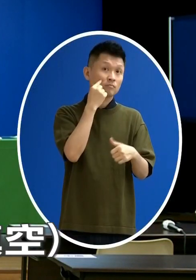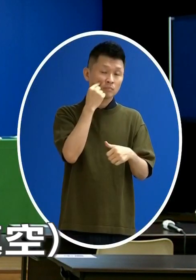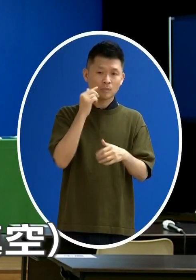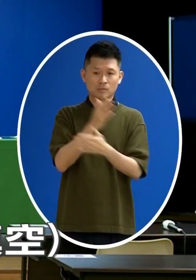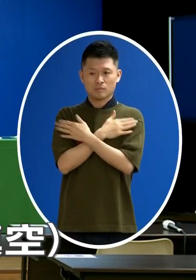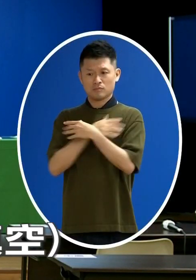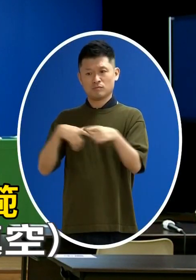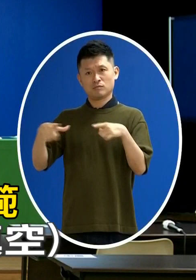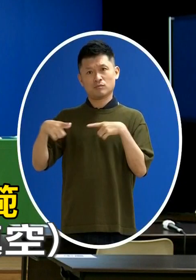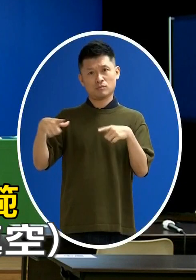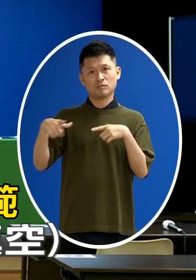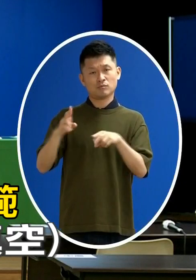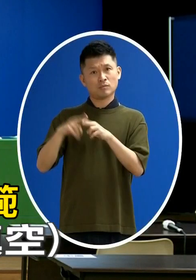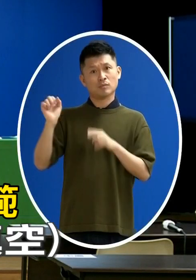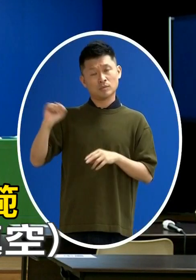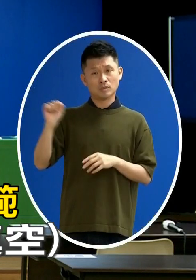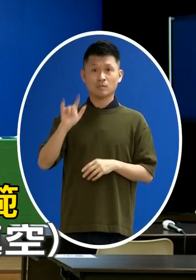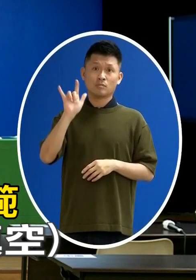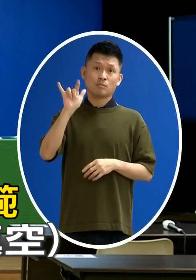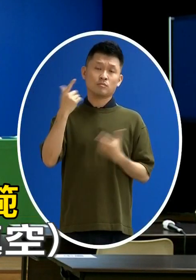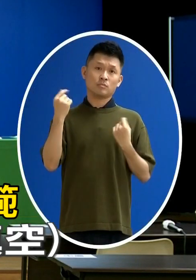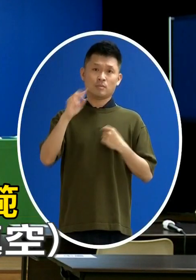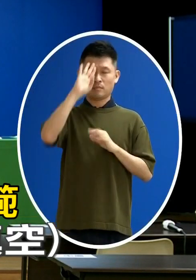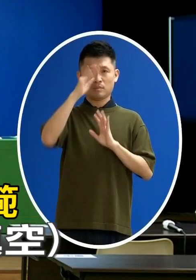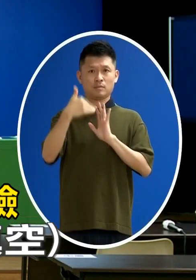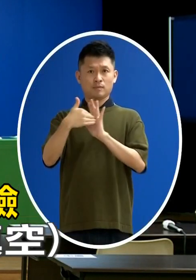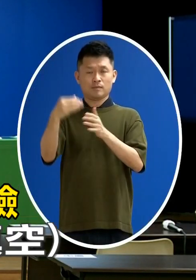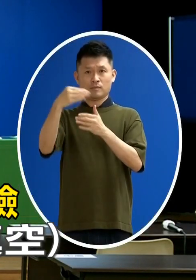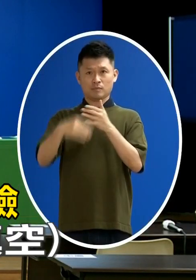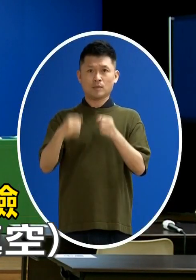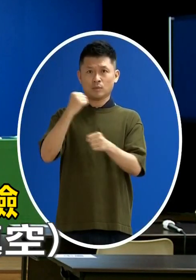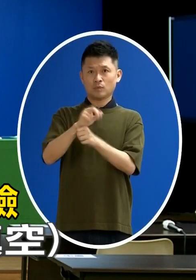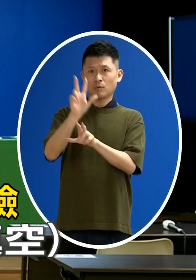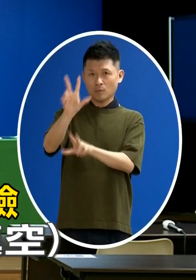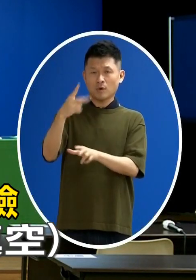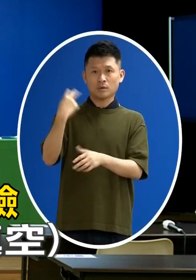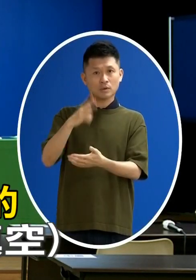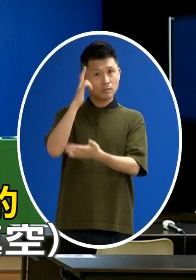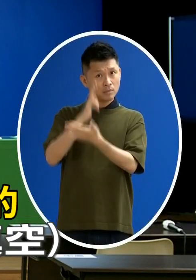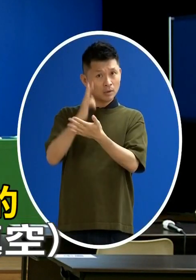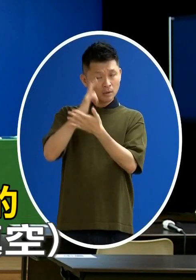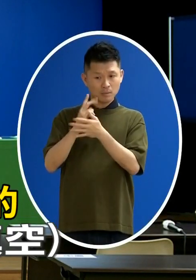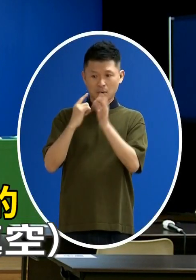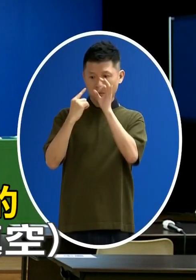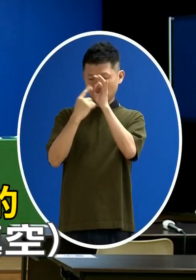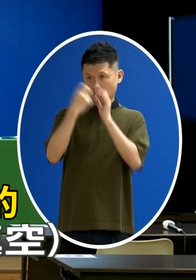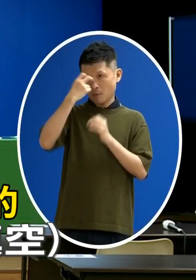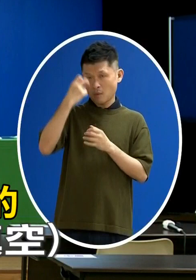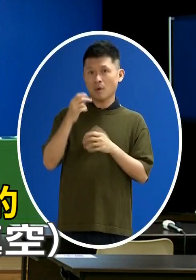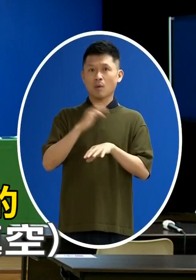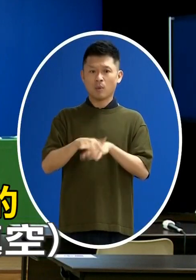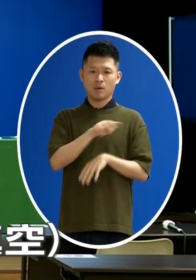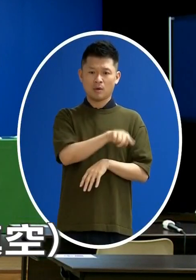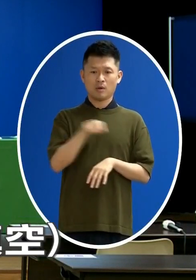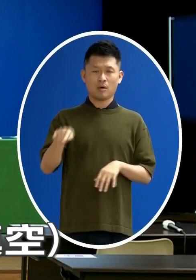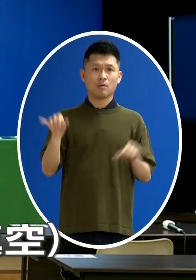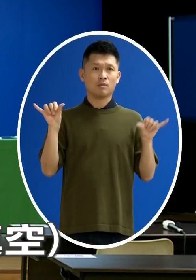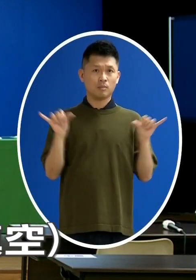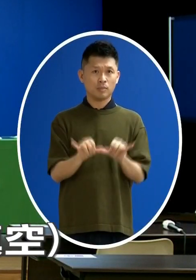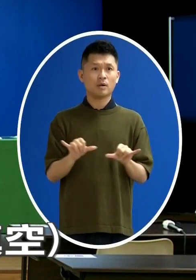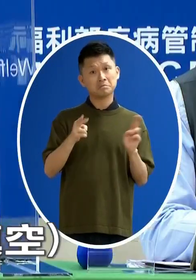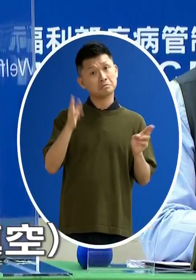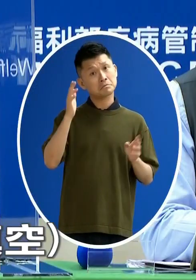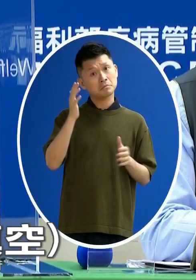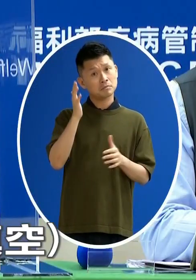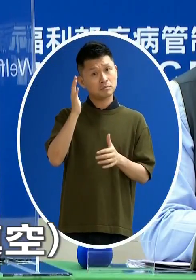不能开放呢？因为同样老师也会做到防疫的规范，而且每个礼拜都有筛检，那专家认为这是互相矛盾的，想问指挥中心怎么